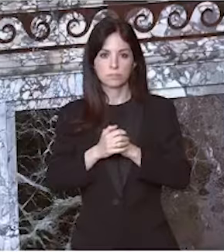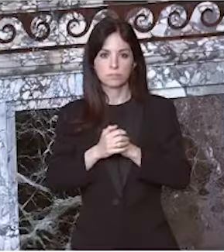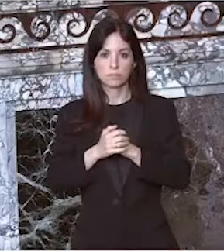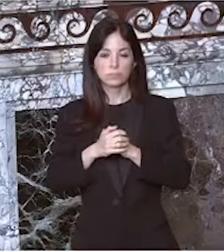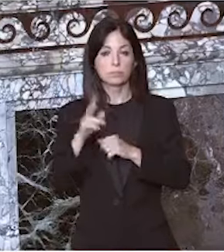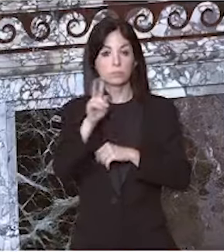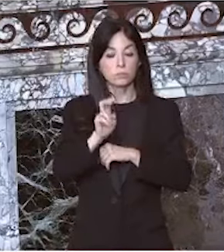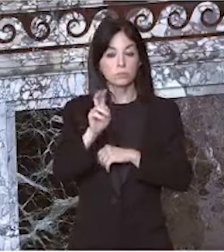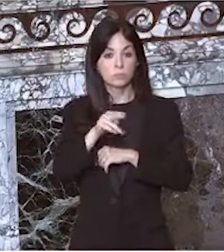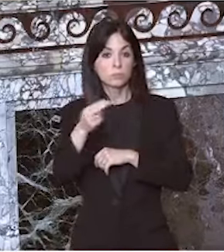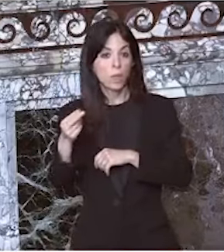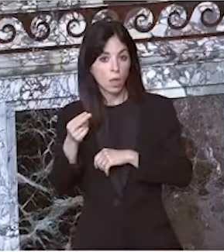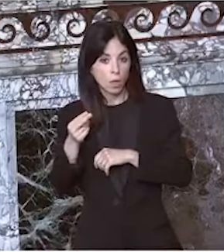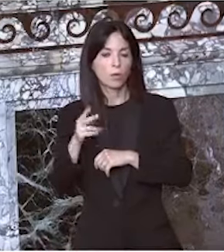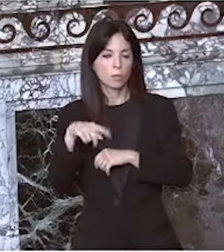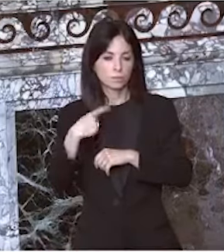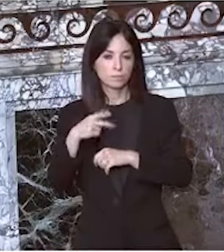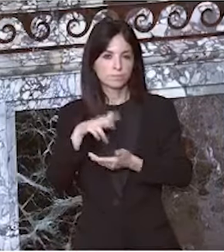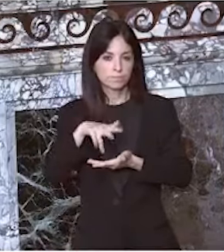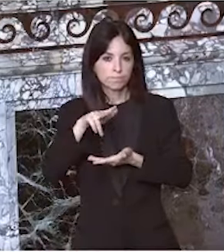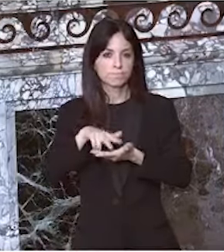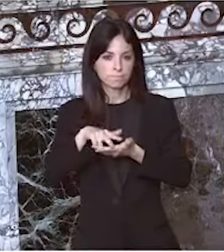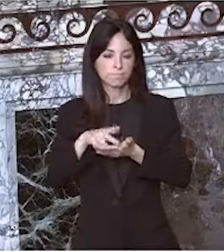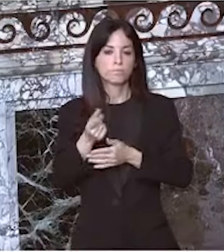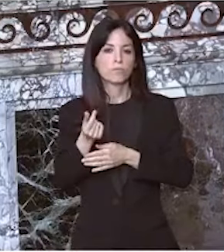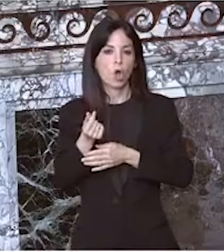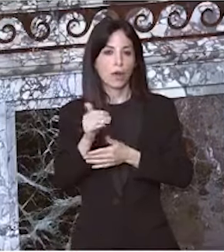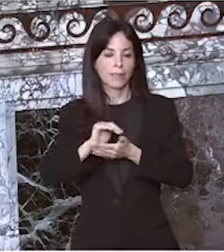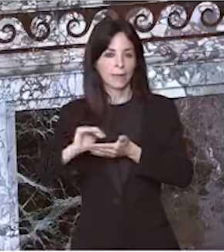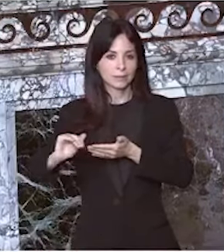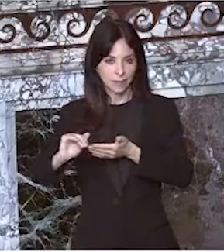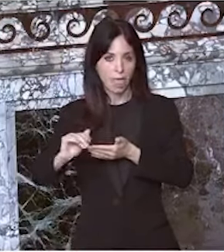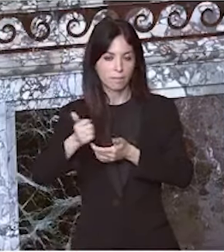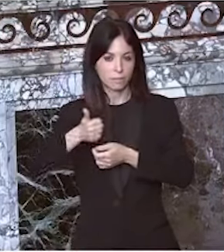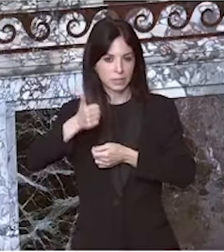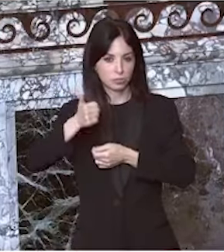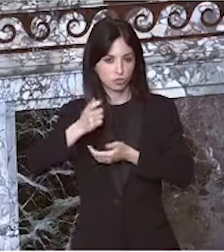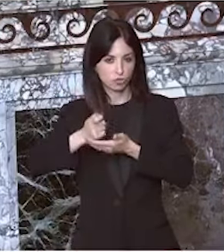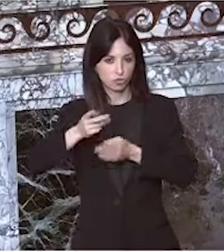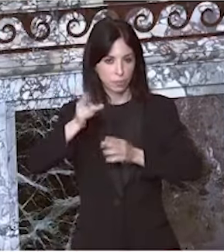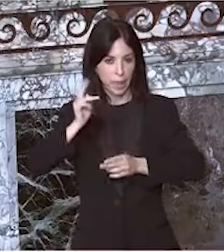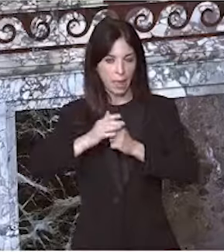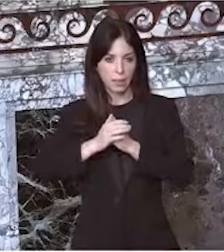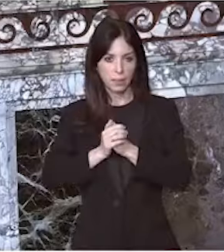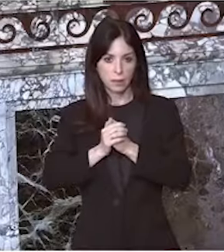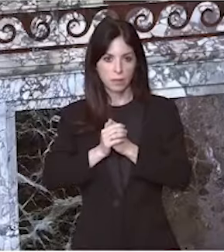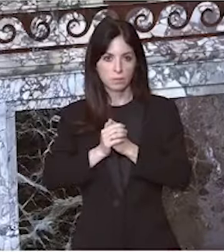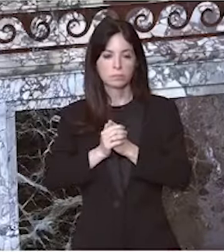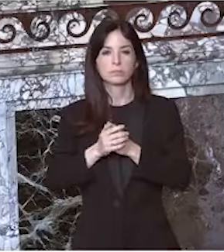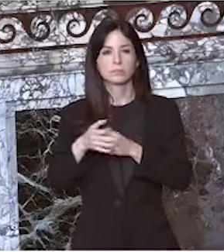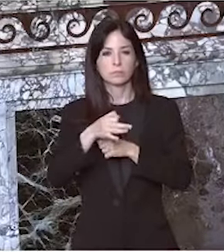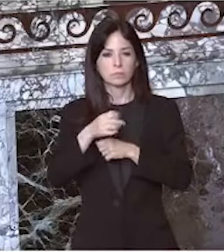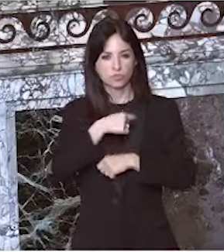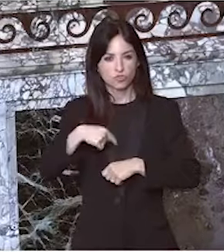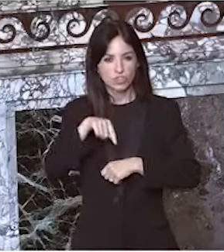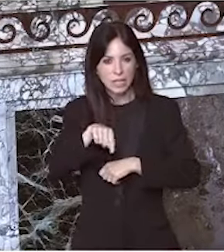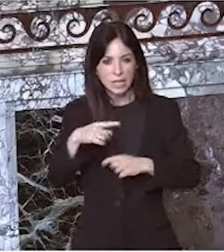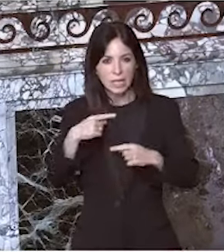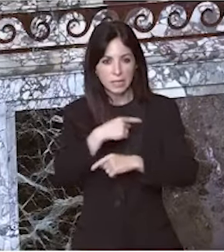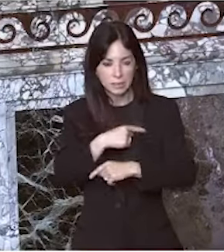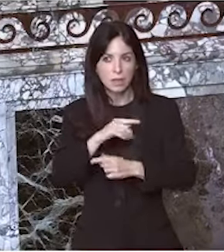Il dollaro e l'euro si confermano le principali monete di riserva. Il renminbi cinese sta però